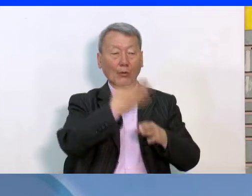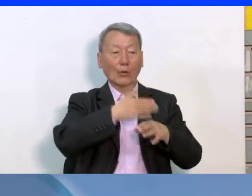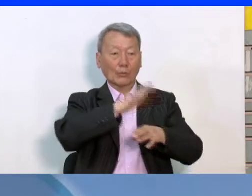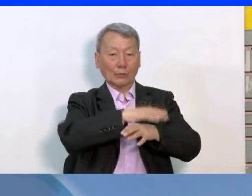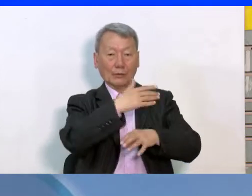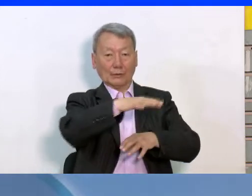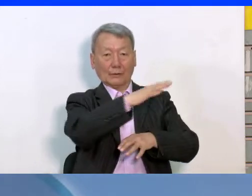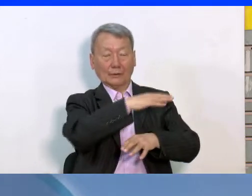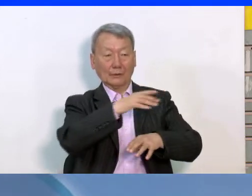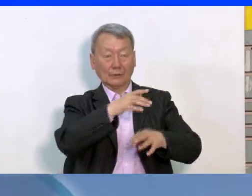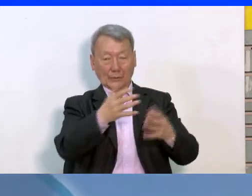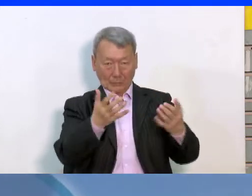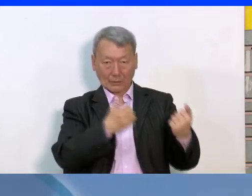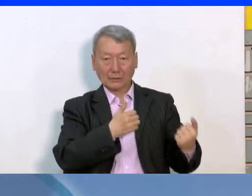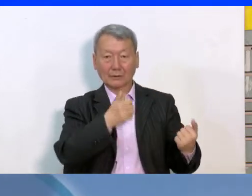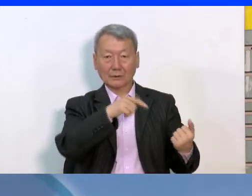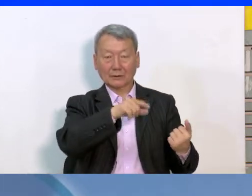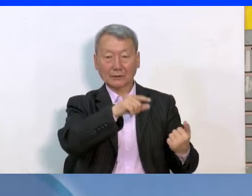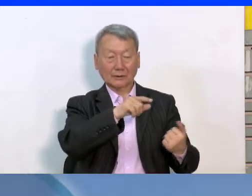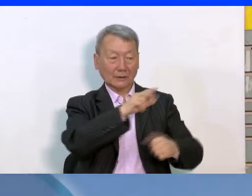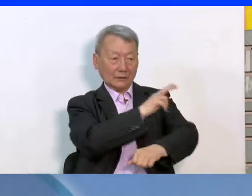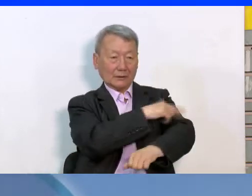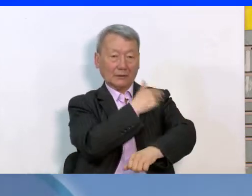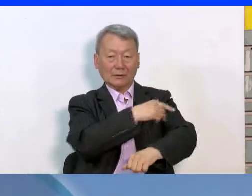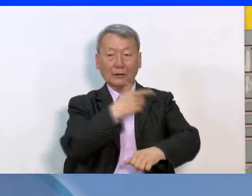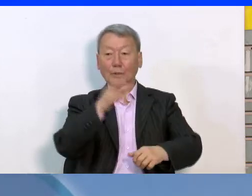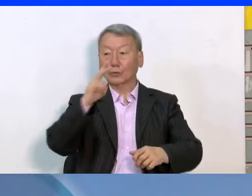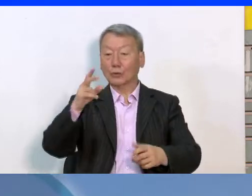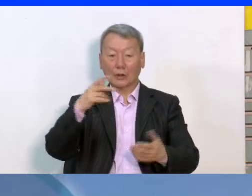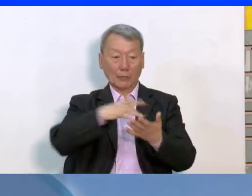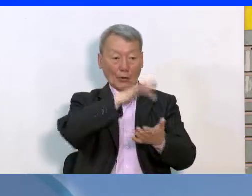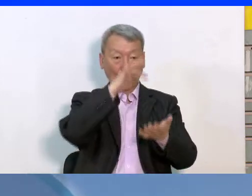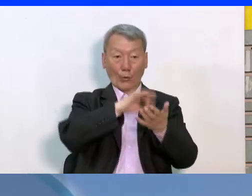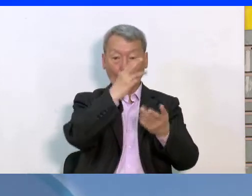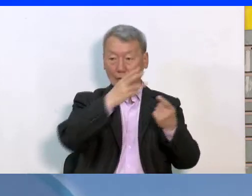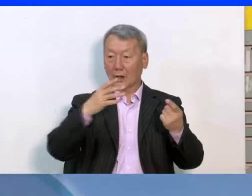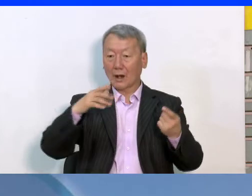ооруканабыз дагы кабыл алат. Райондордон кээ бирөө келип калып атат.